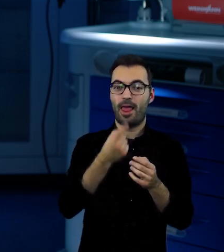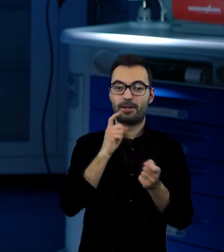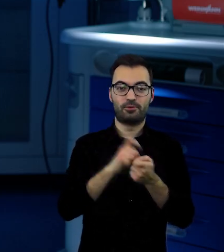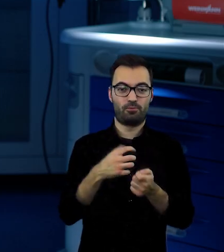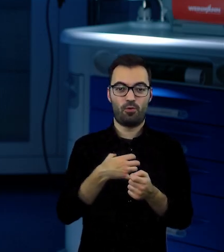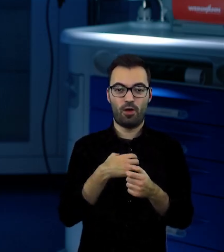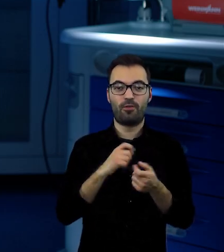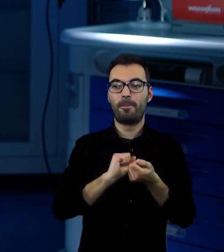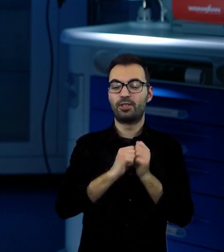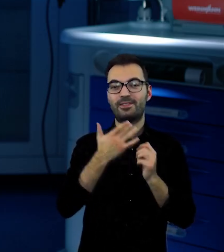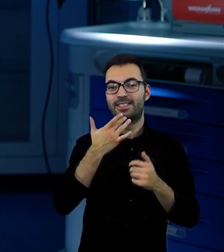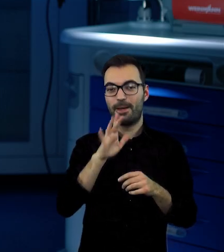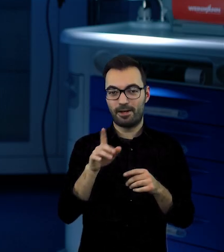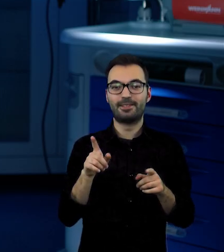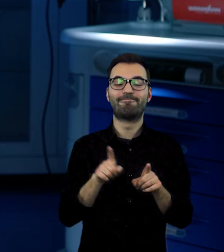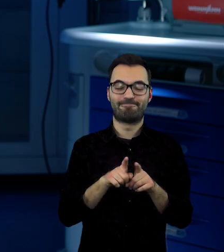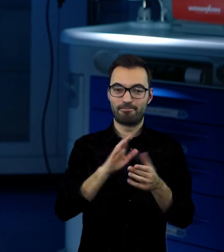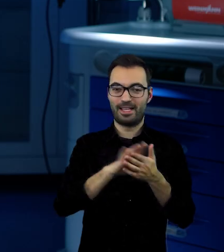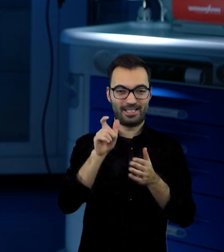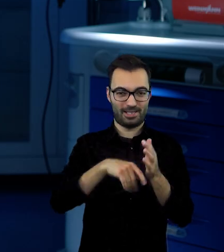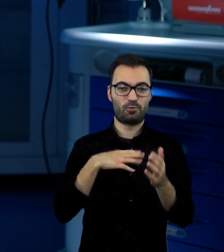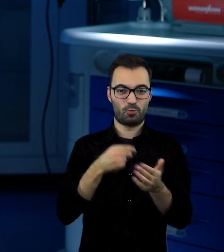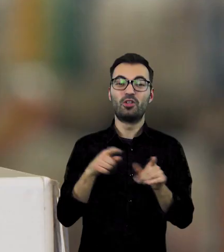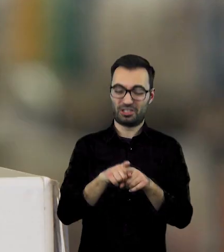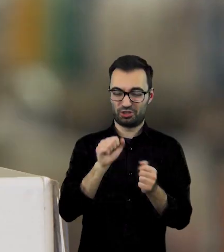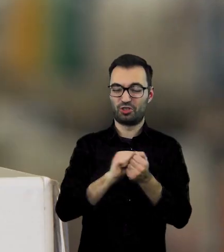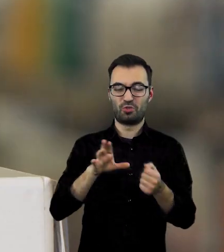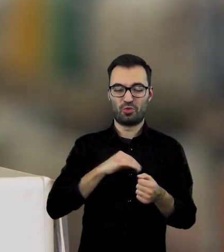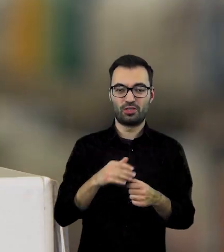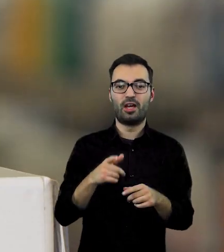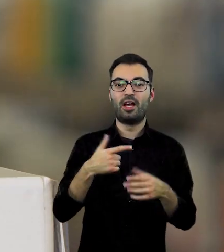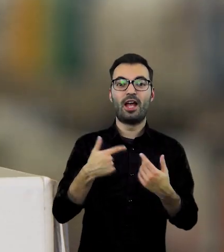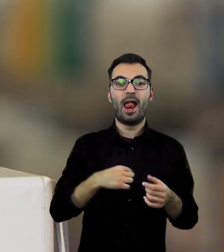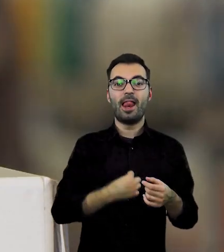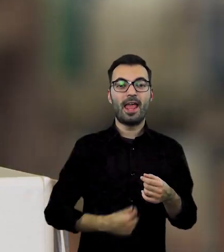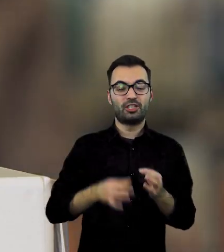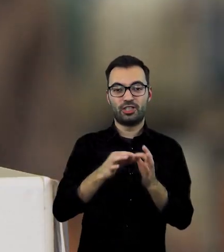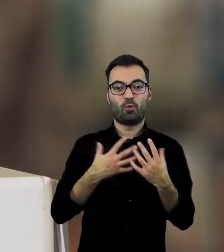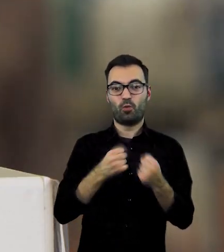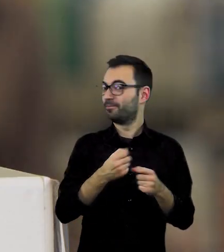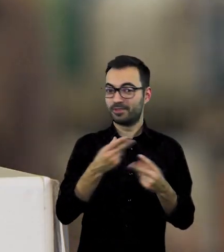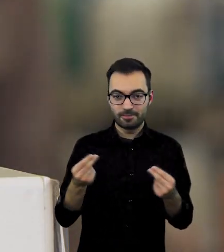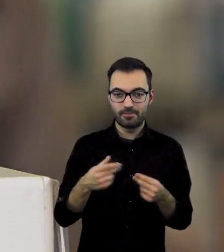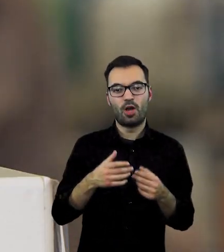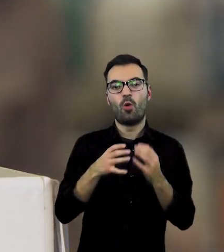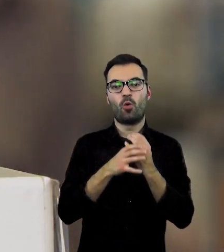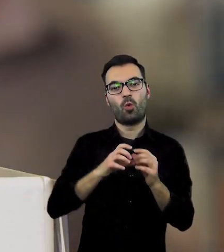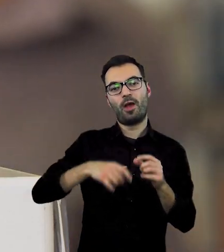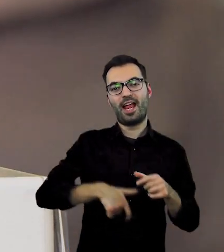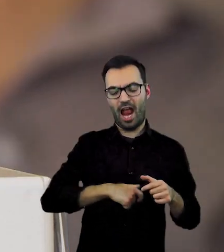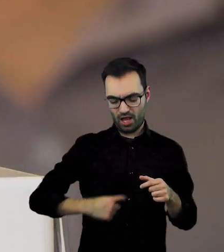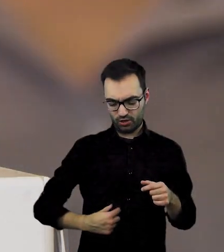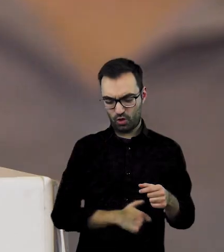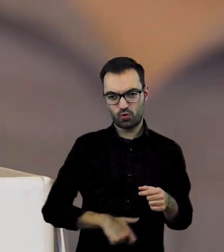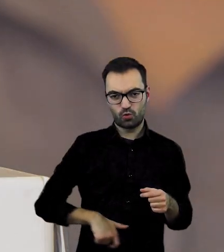leki przeciwbólowe czy przeciwzapalne dostępne bez recepty. To, co nie zostało wchłonięte w jelicie cienkim, przemieszcza się do